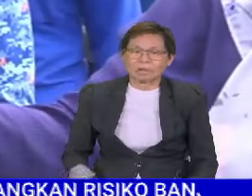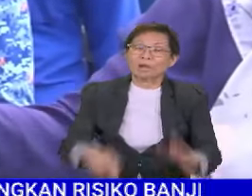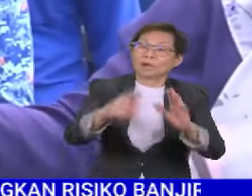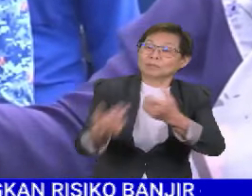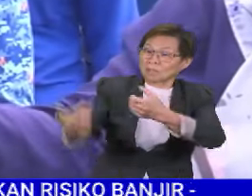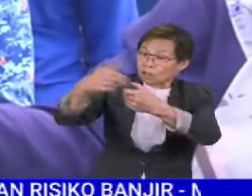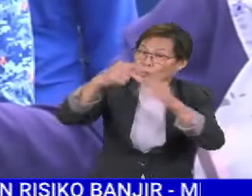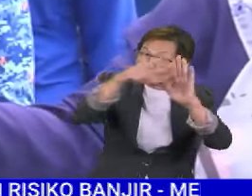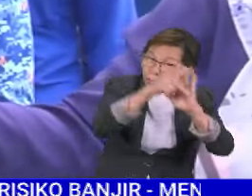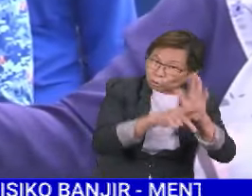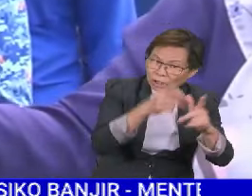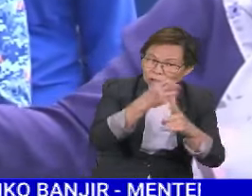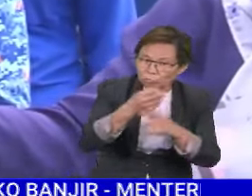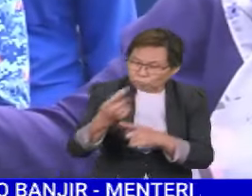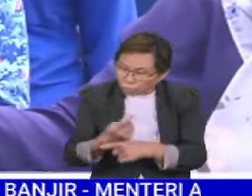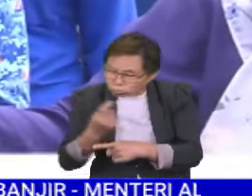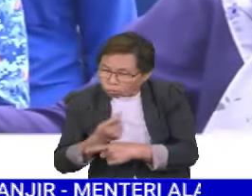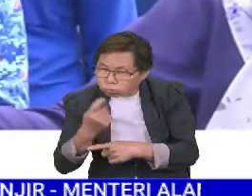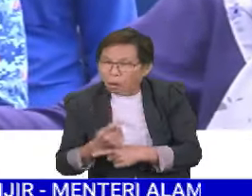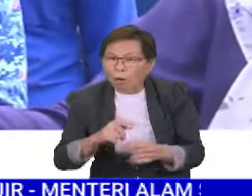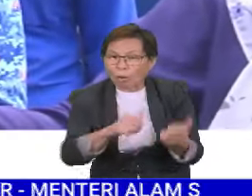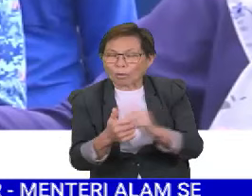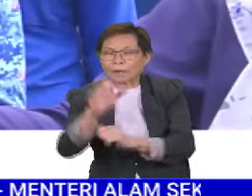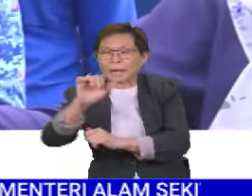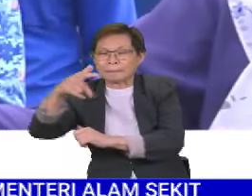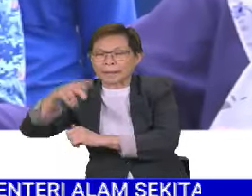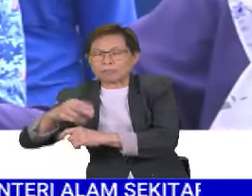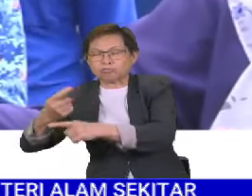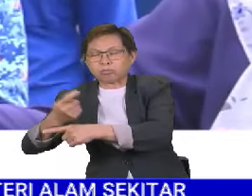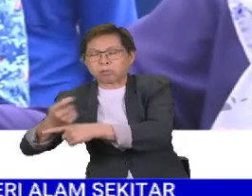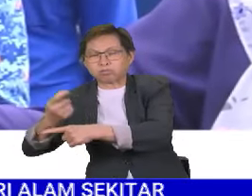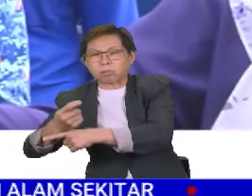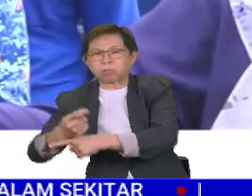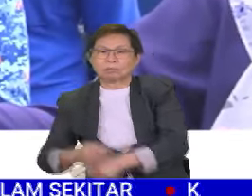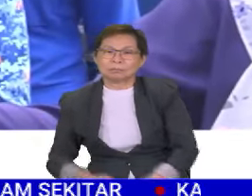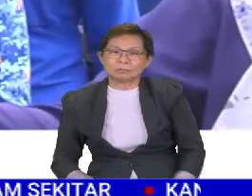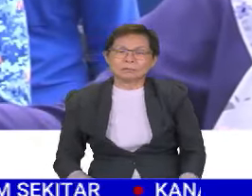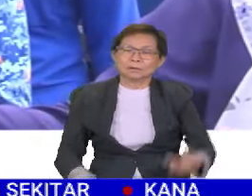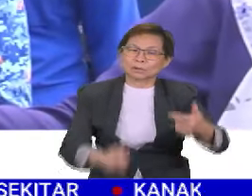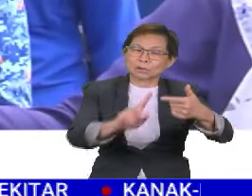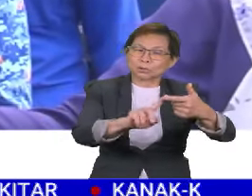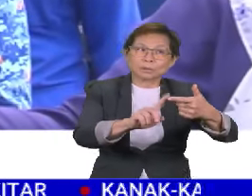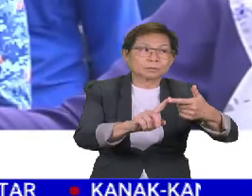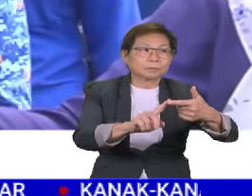khusus ataupun latihan yang diberikan oleh APM, Angkatan Pertahanan Malaysia. Dan yang kedua,